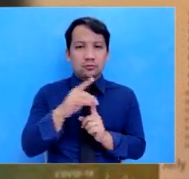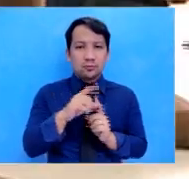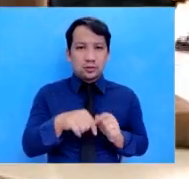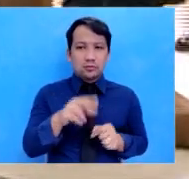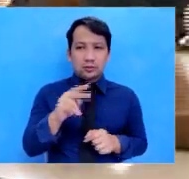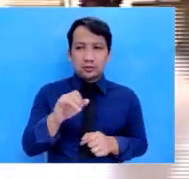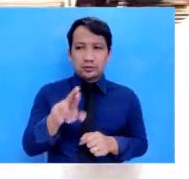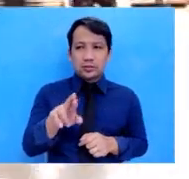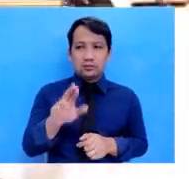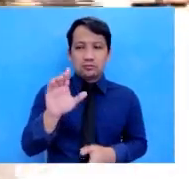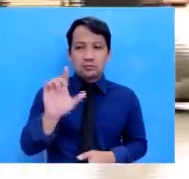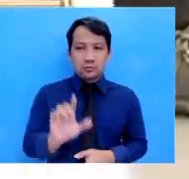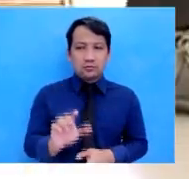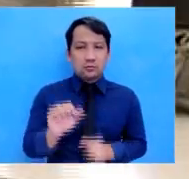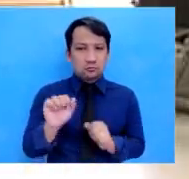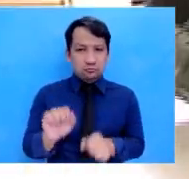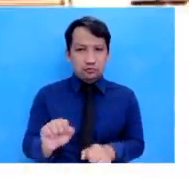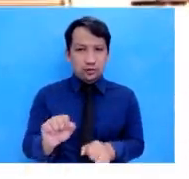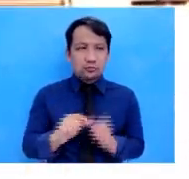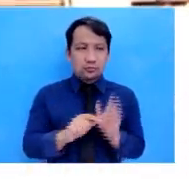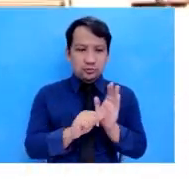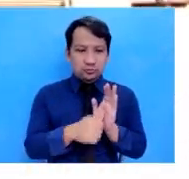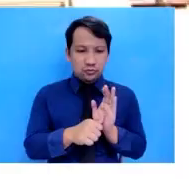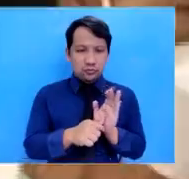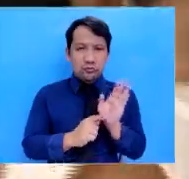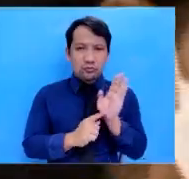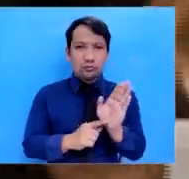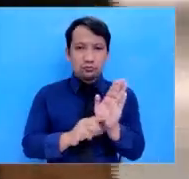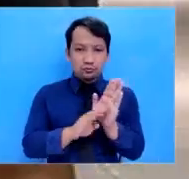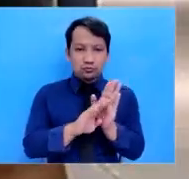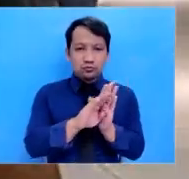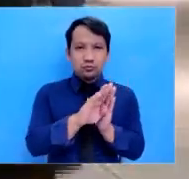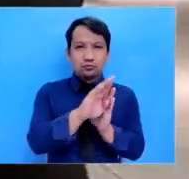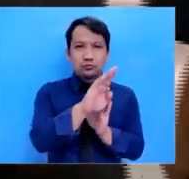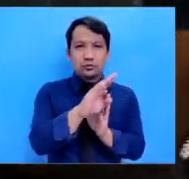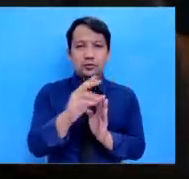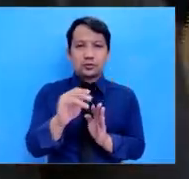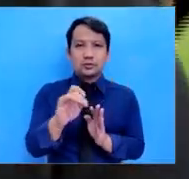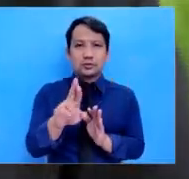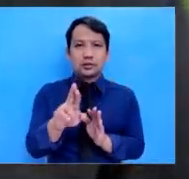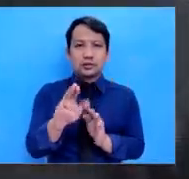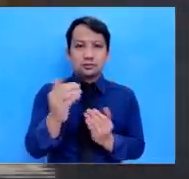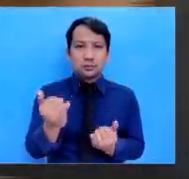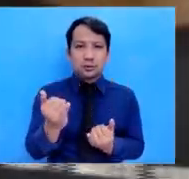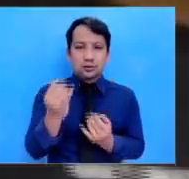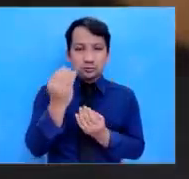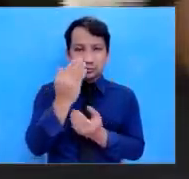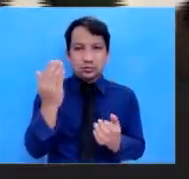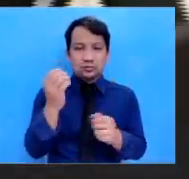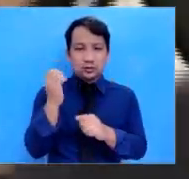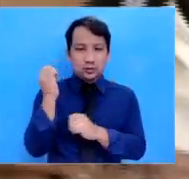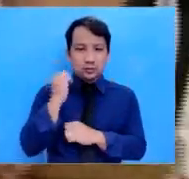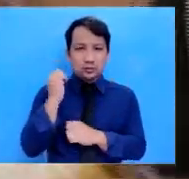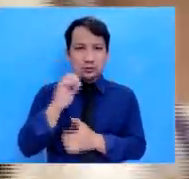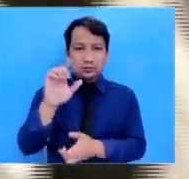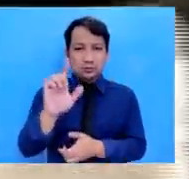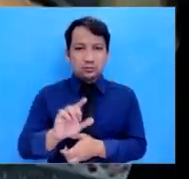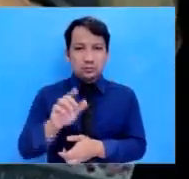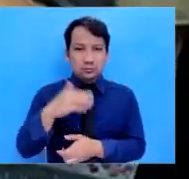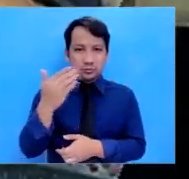Manila. Posibleng indikasyon daw yan na nag-peak na ang mga kaso sa NCR at may inaasa ng bababa sa mga susunod na